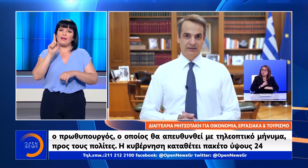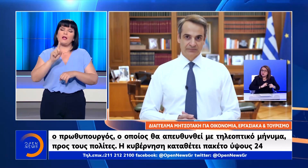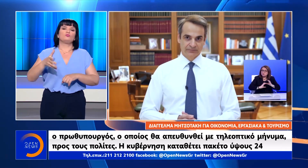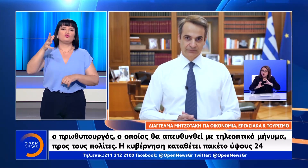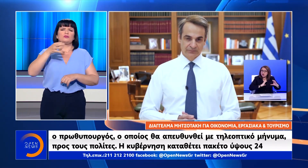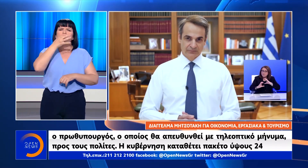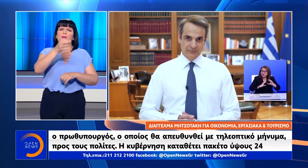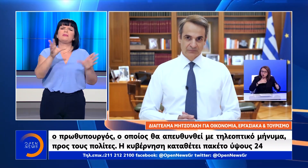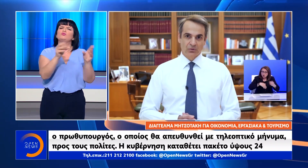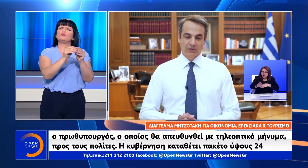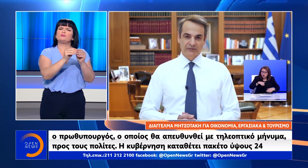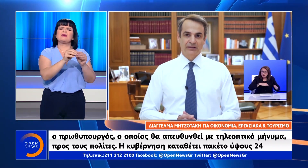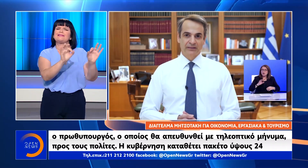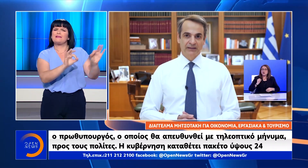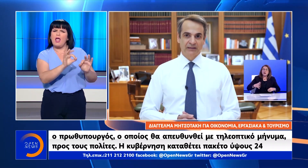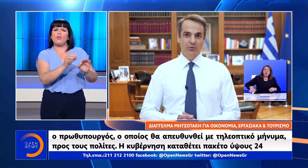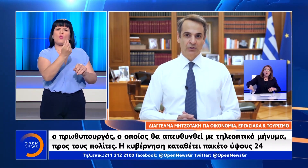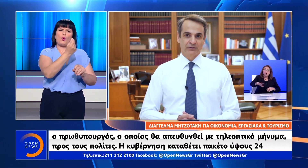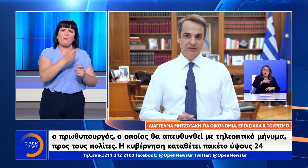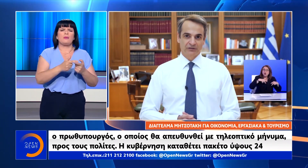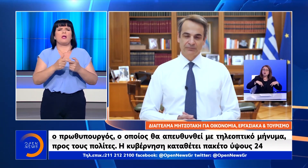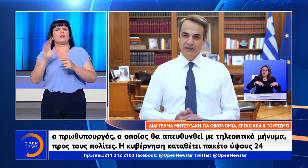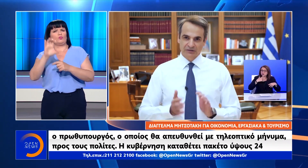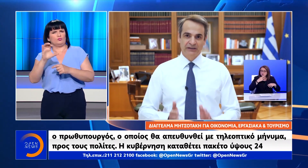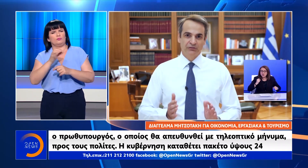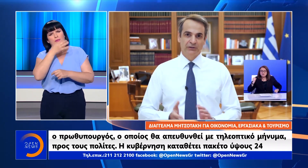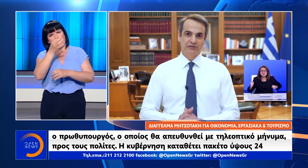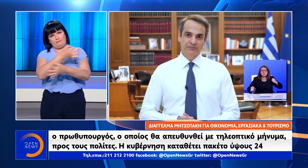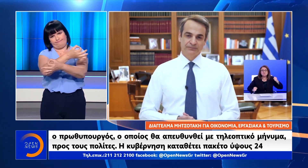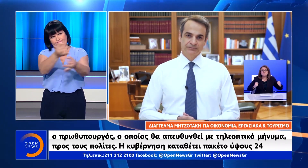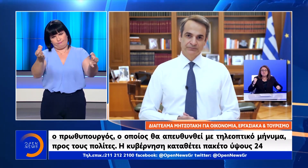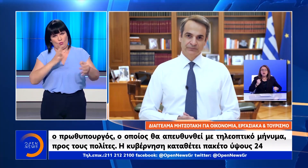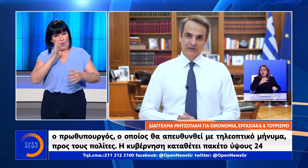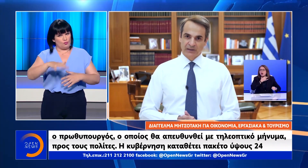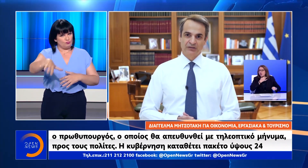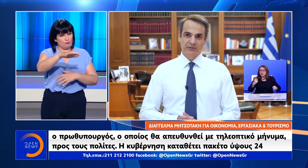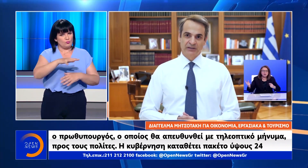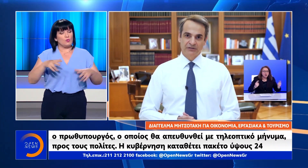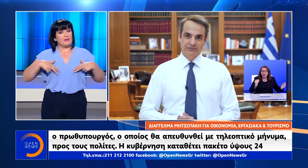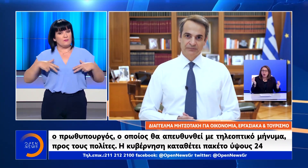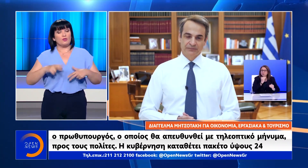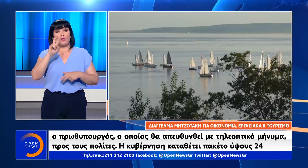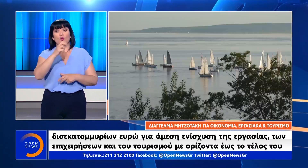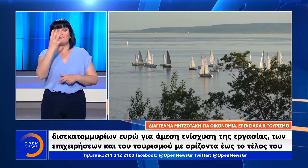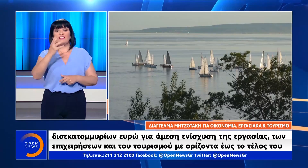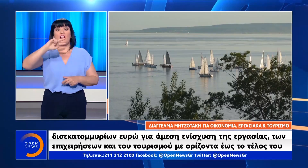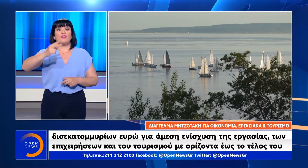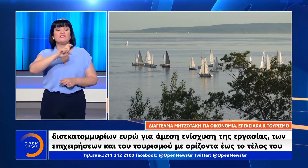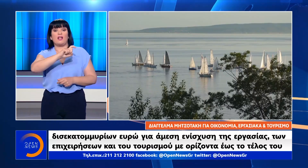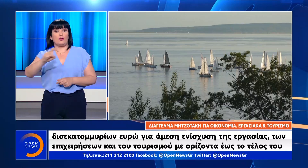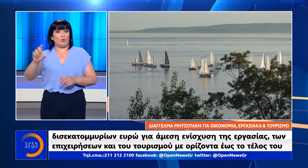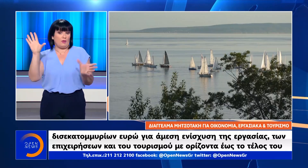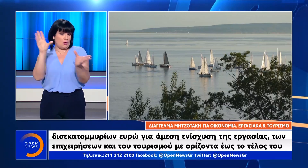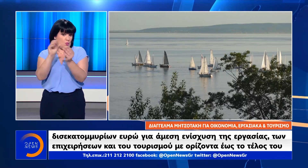ο Πρωθυπουργός, ο οποίος θα απευθυνθεί με τηλεοπτικό μήνυμα προς τους πολίτες. Η κυβέρνηση καταθέτει πακέτο ύψους 24 δισεκατομμυρίων